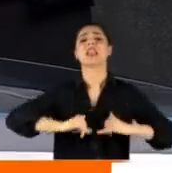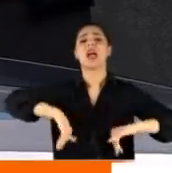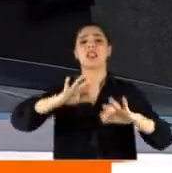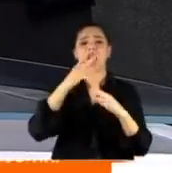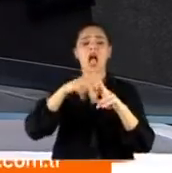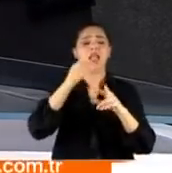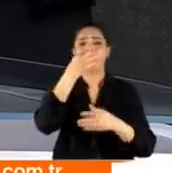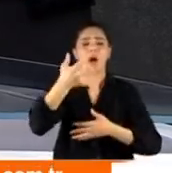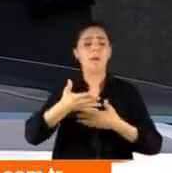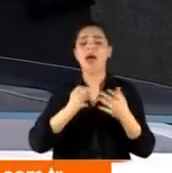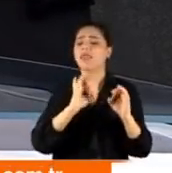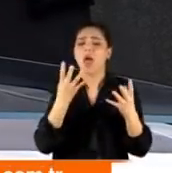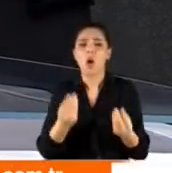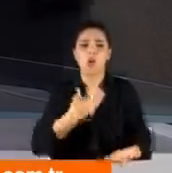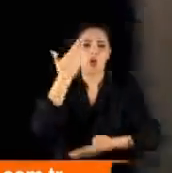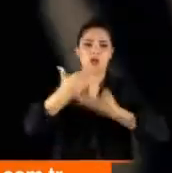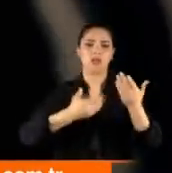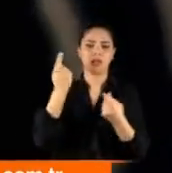Haber anlattı yaşadıkları.